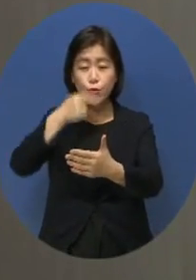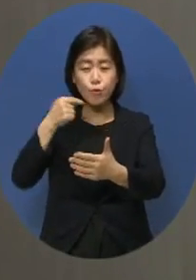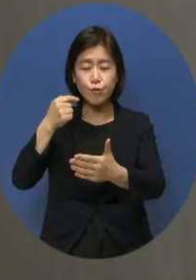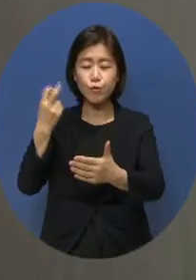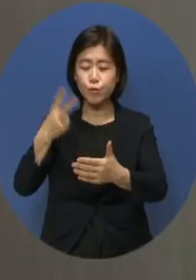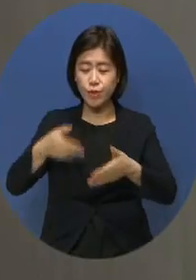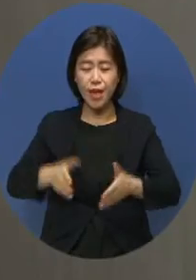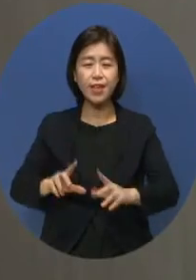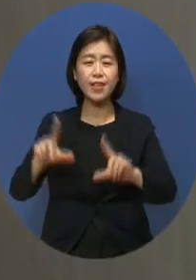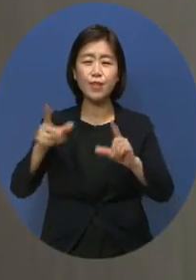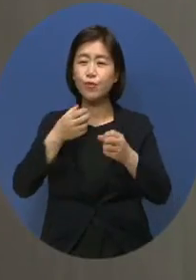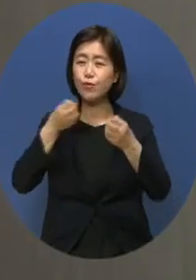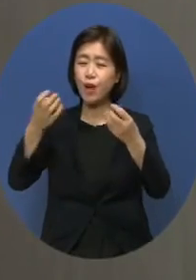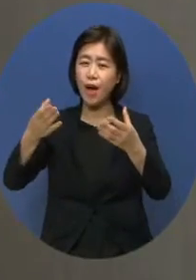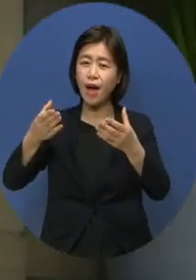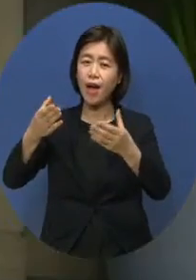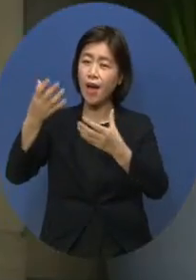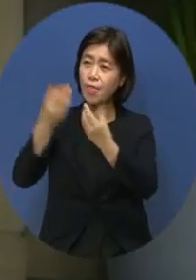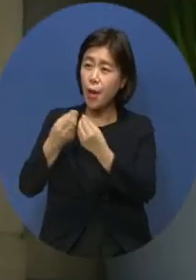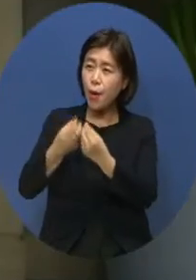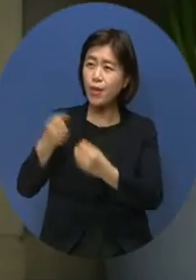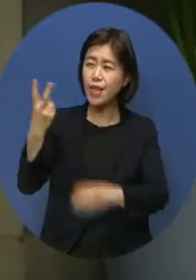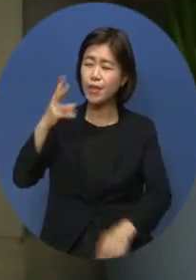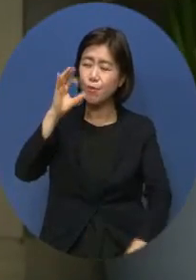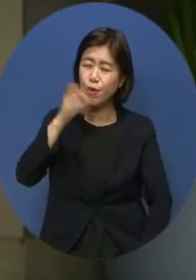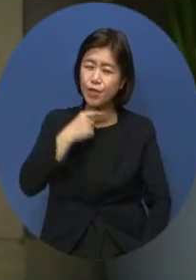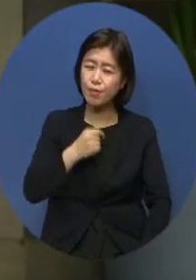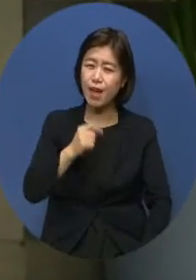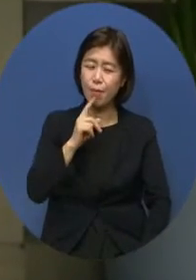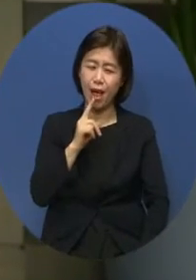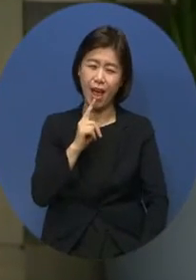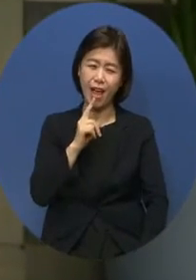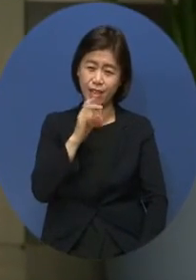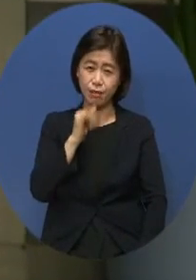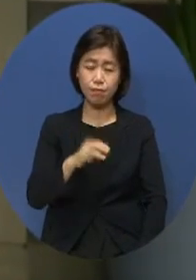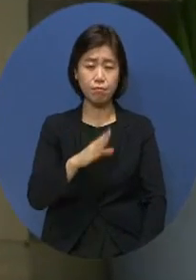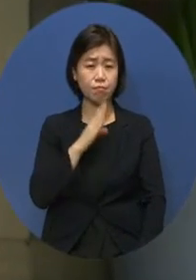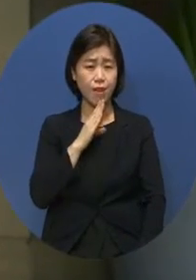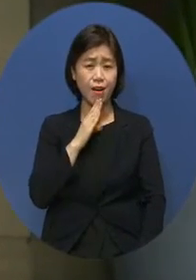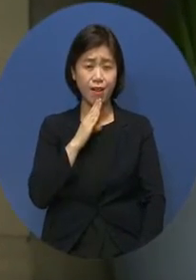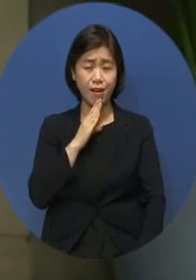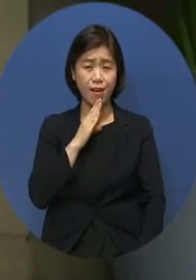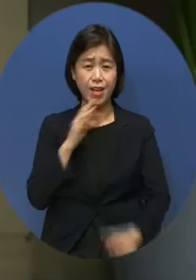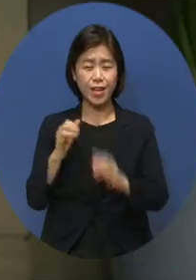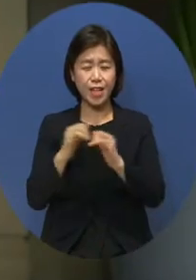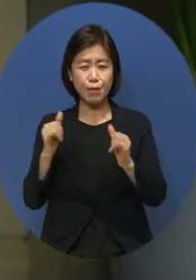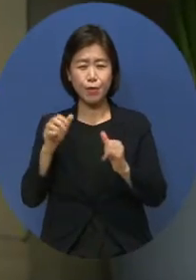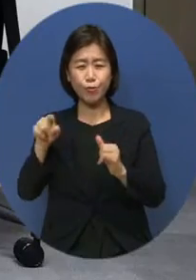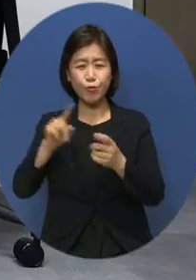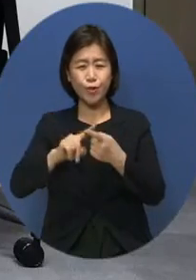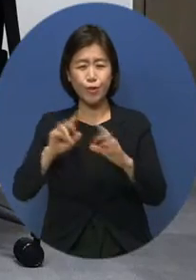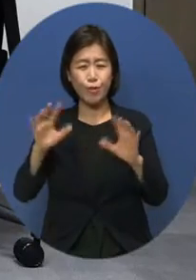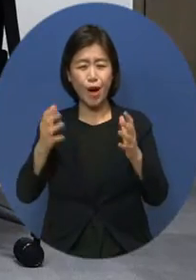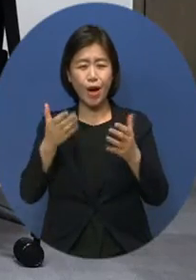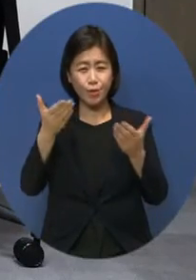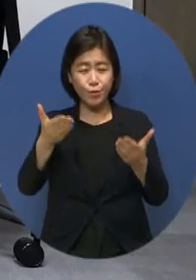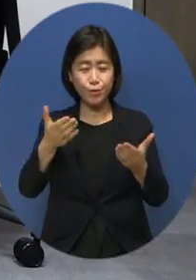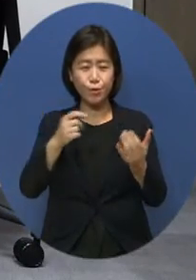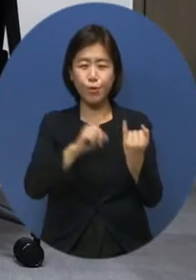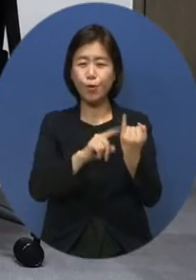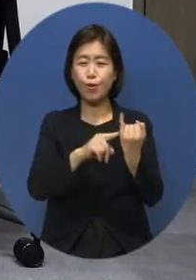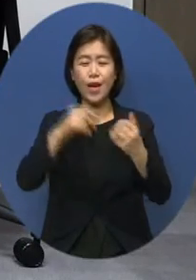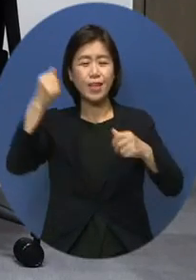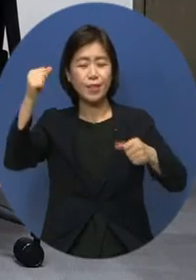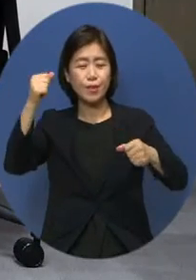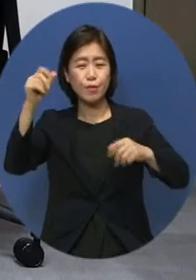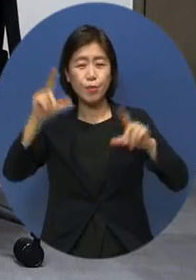또 그 장면을 좋아하시나 보다. 그쵸. 일단 자기가 흥겹게 춤추는 장면이 나오고 사람들이 모두 그걸 너무 좋아하고 그리고 좋아하는 친구들이 많이